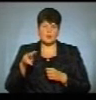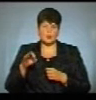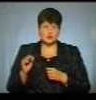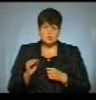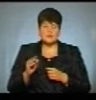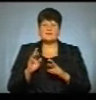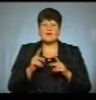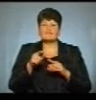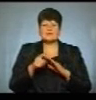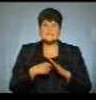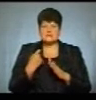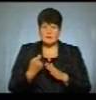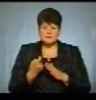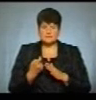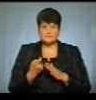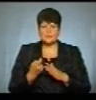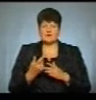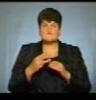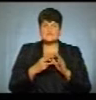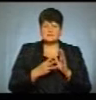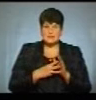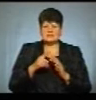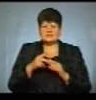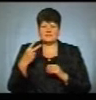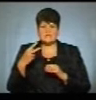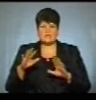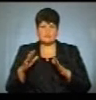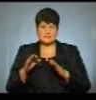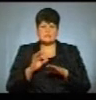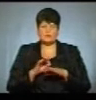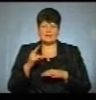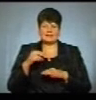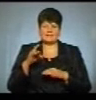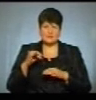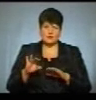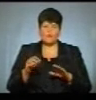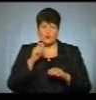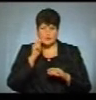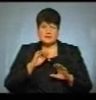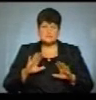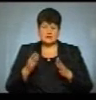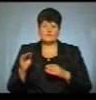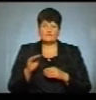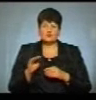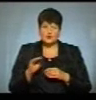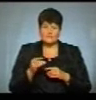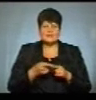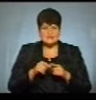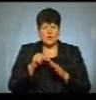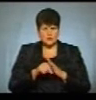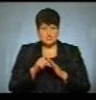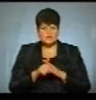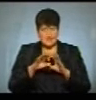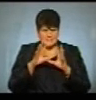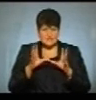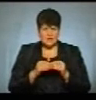Тетяно, як ми дізналися, 18 з 20 випадків захворювання на дифтерію в Україні сталося у жовтні. Чи означає це